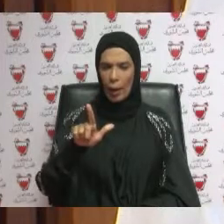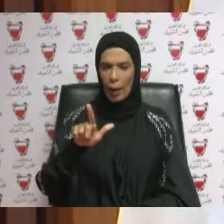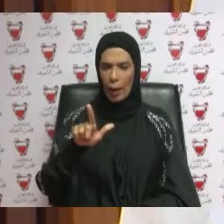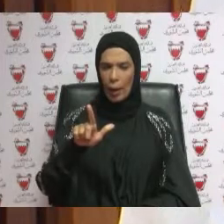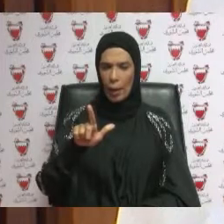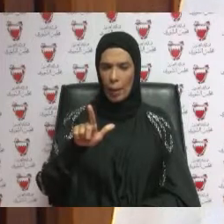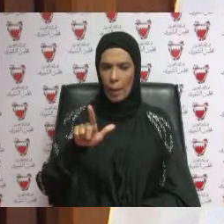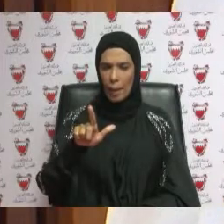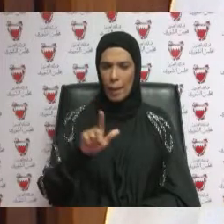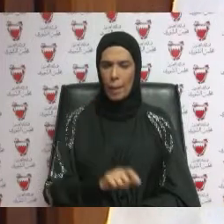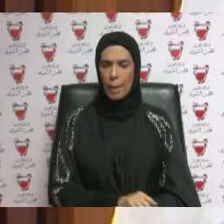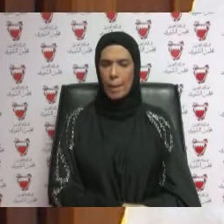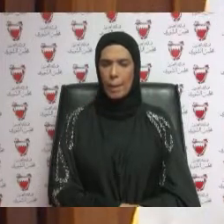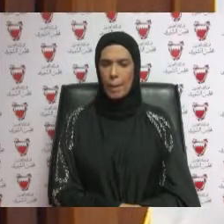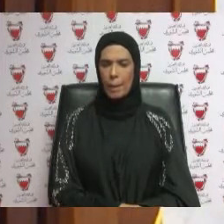المعرف لا يعرف.